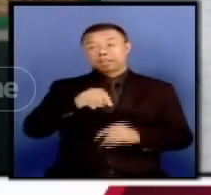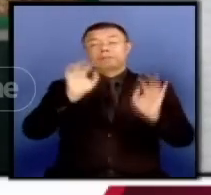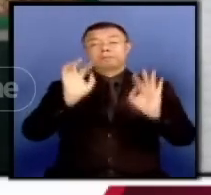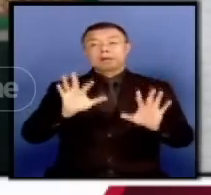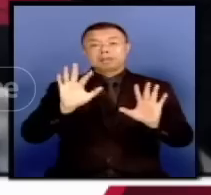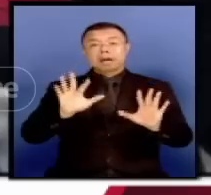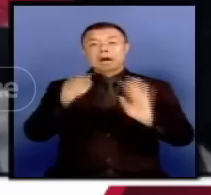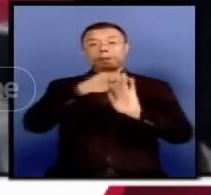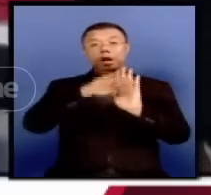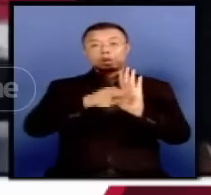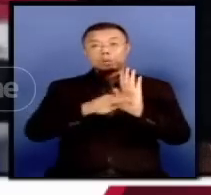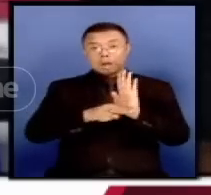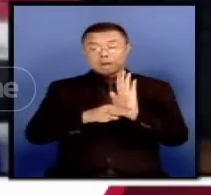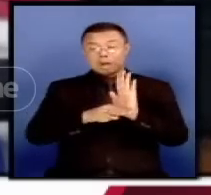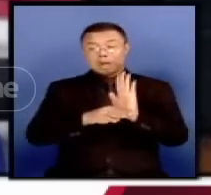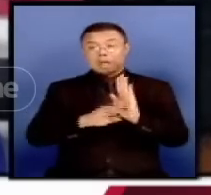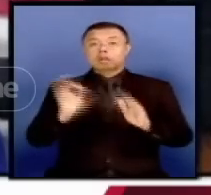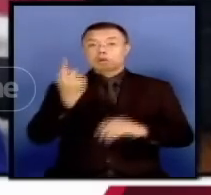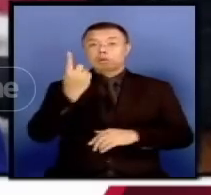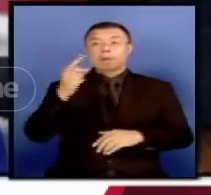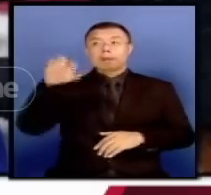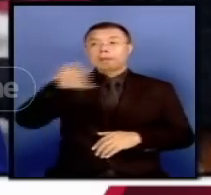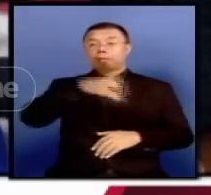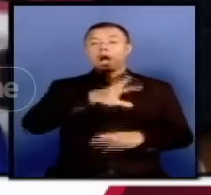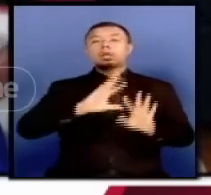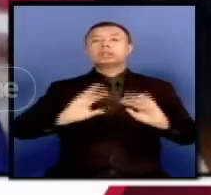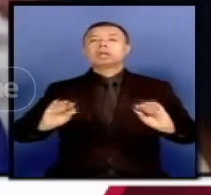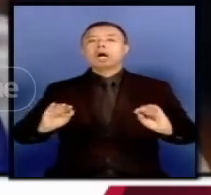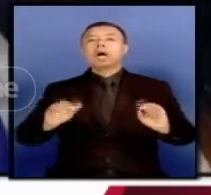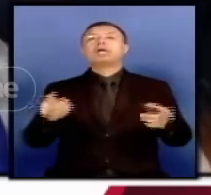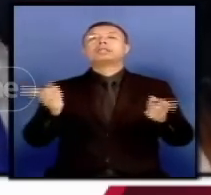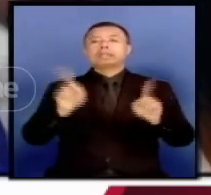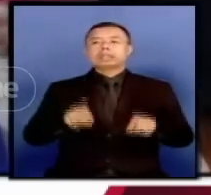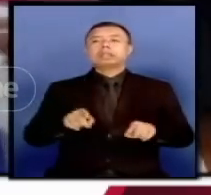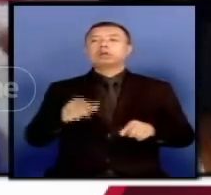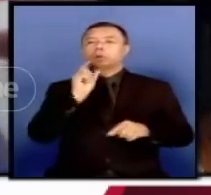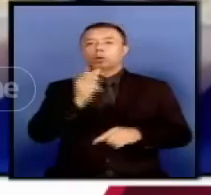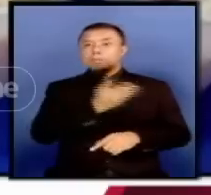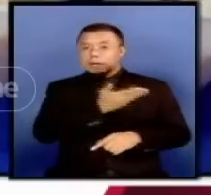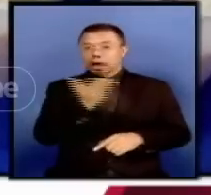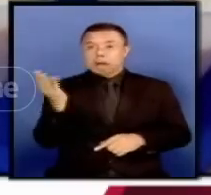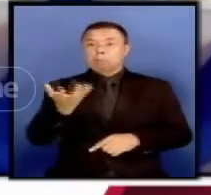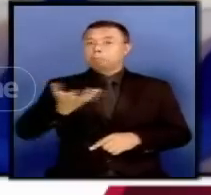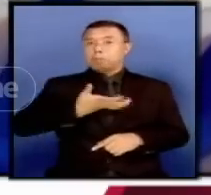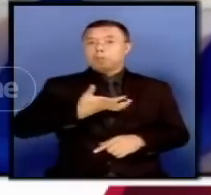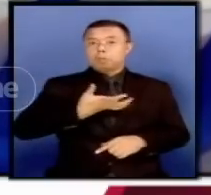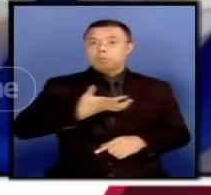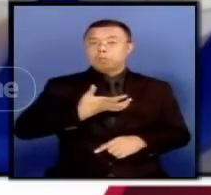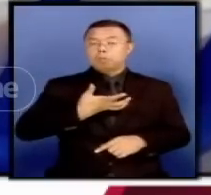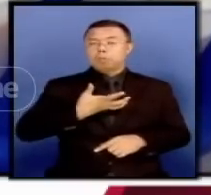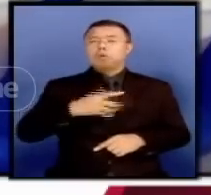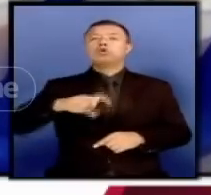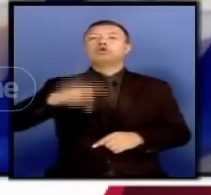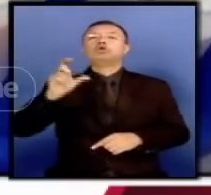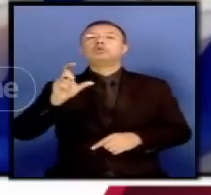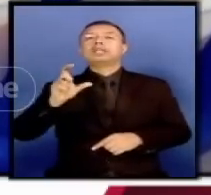sekali peraturannya ya, terutama di tempat kerja, sehingga untuk mereka yang menginginkan